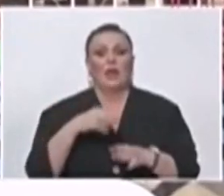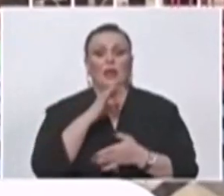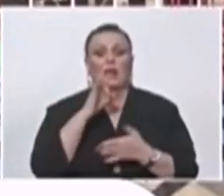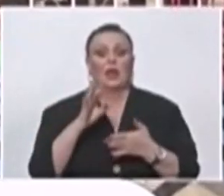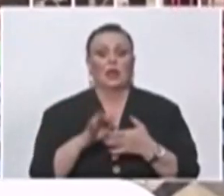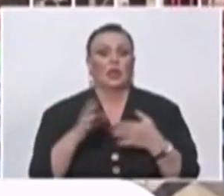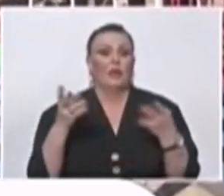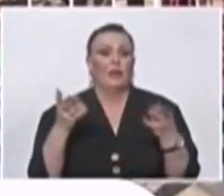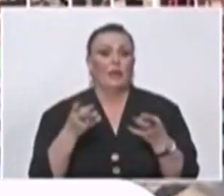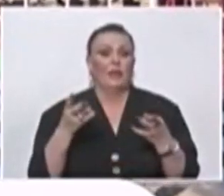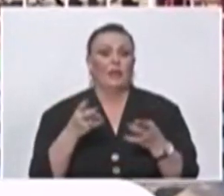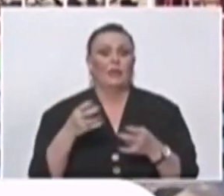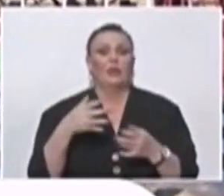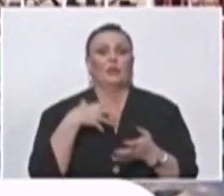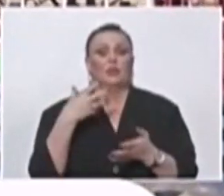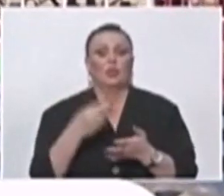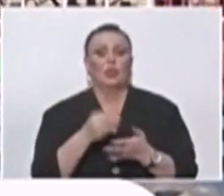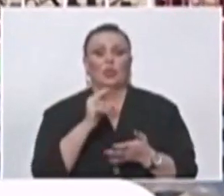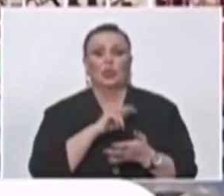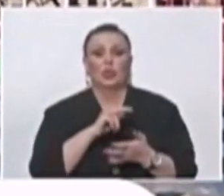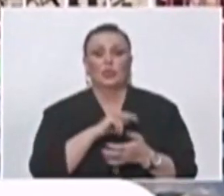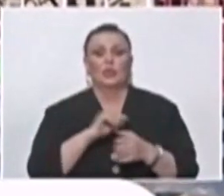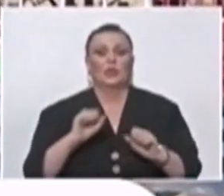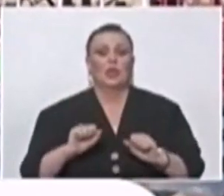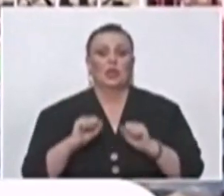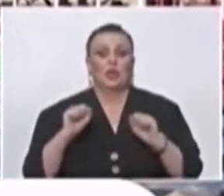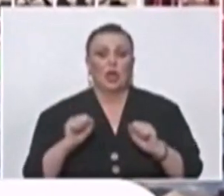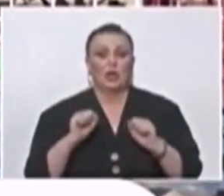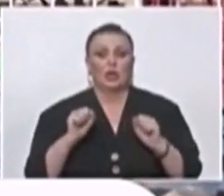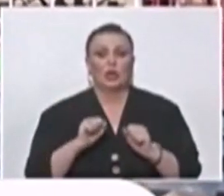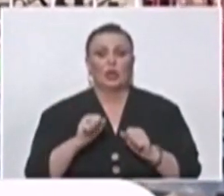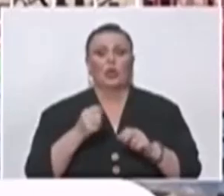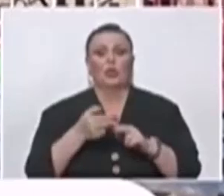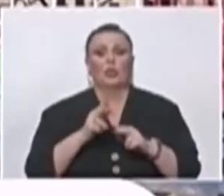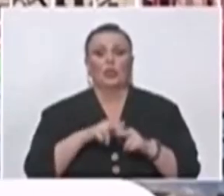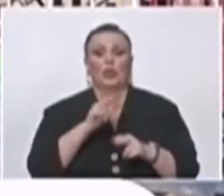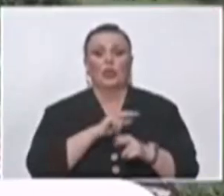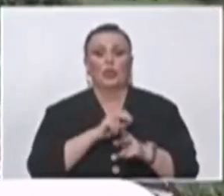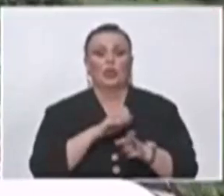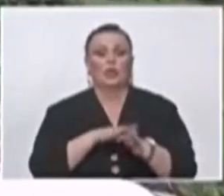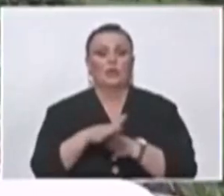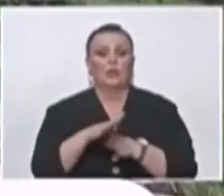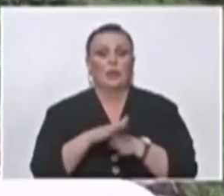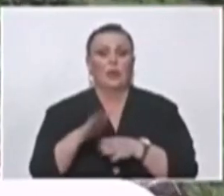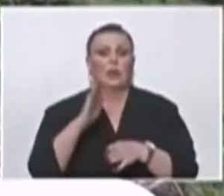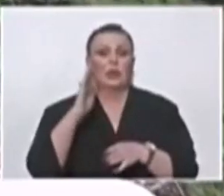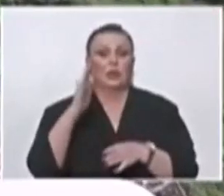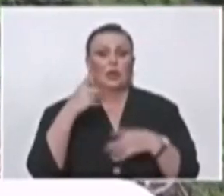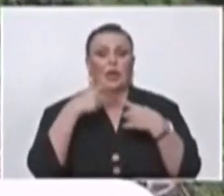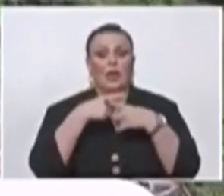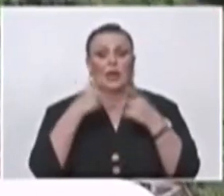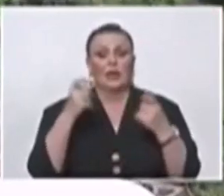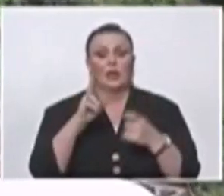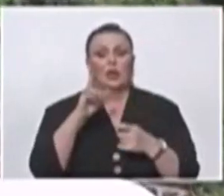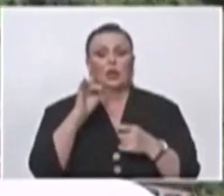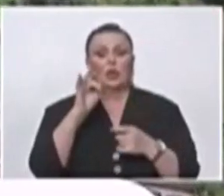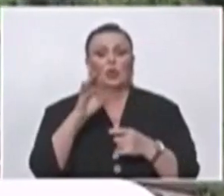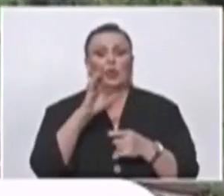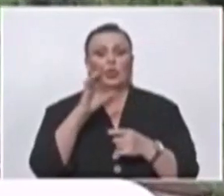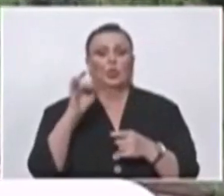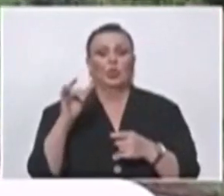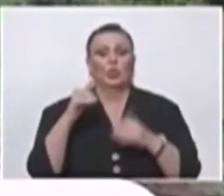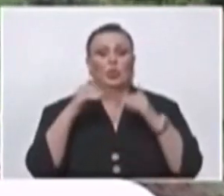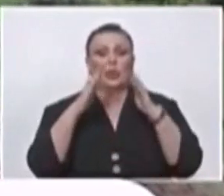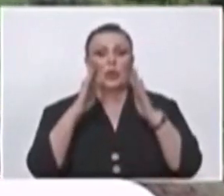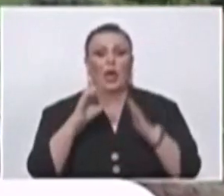verməlidir. Və biz də öz işimizlə çalışırıq ki, bu işin öhdəsindən gələk. Qeyd edək ki, Kür Su Təchizatı